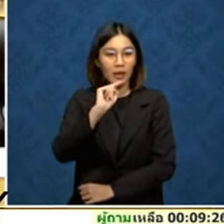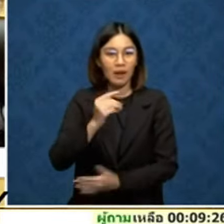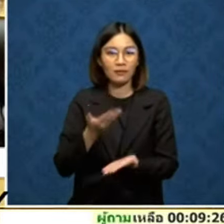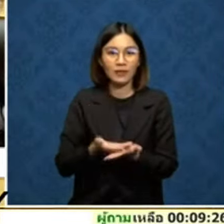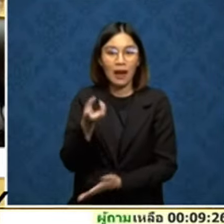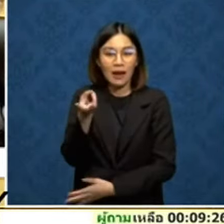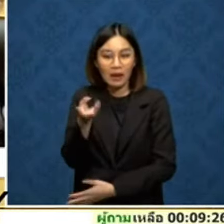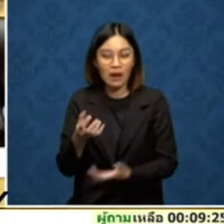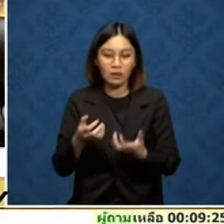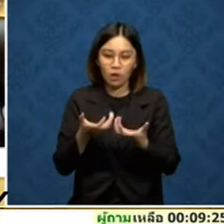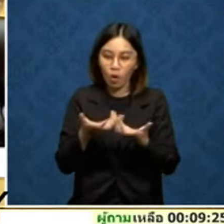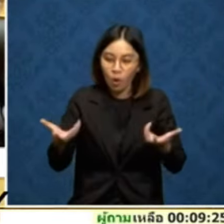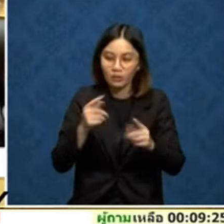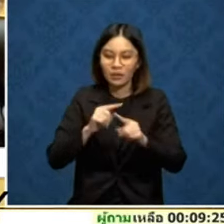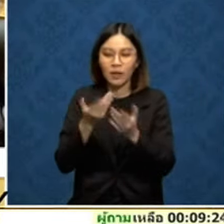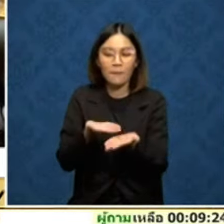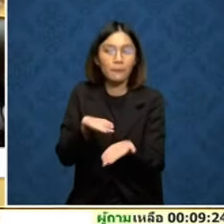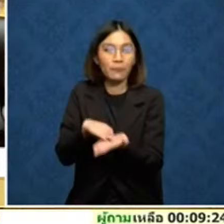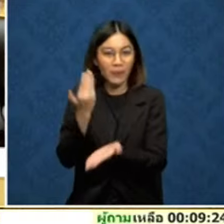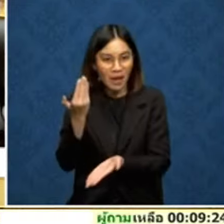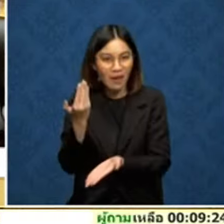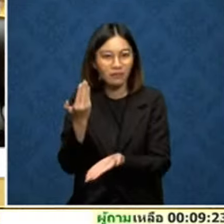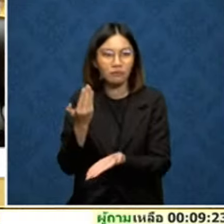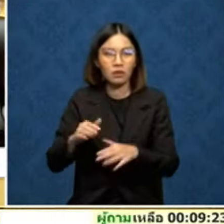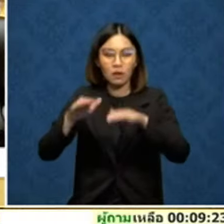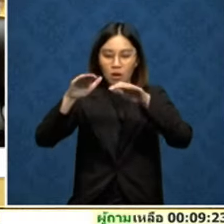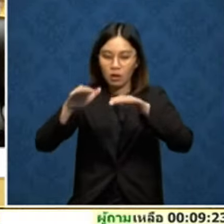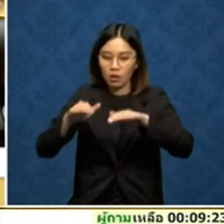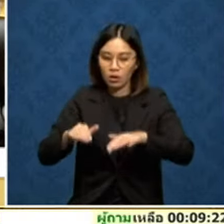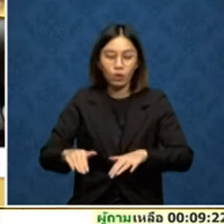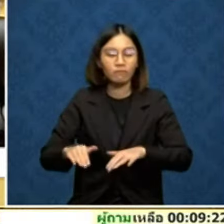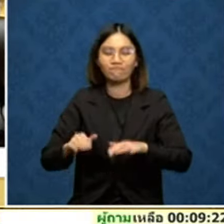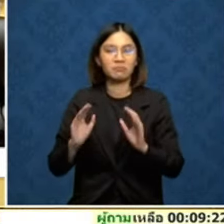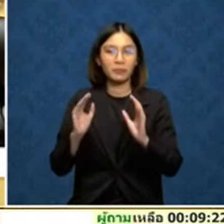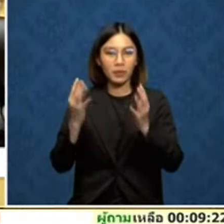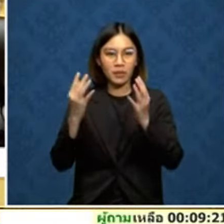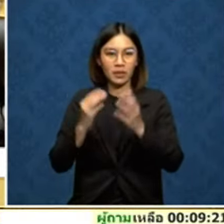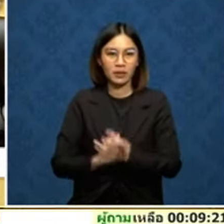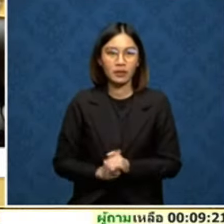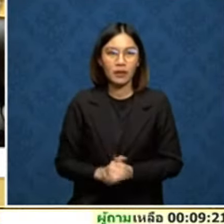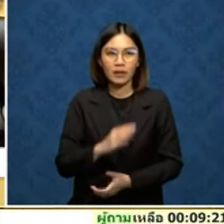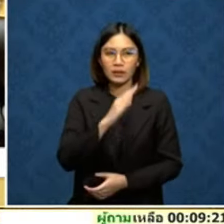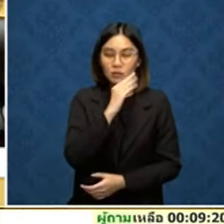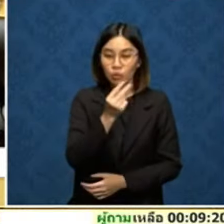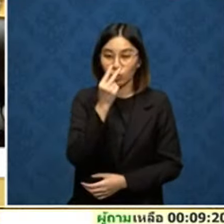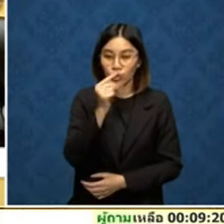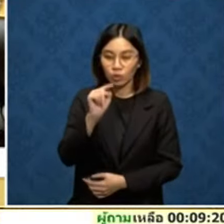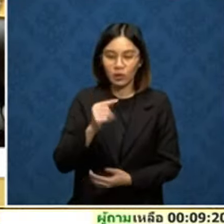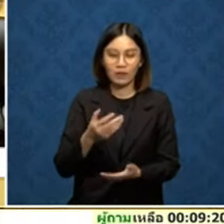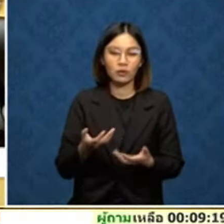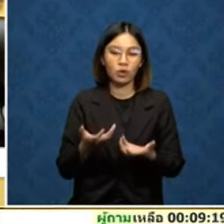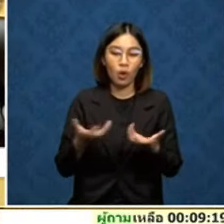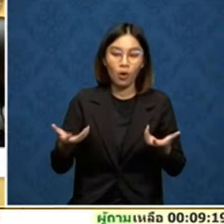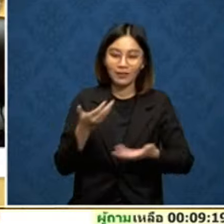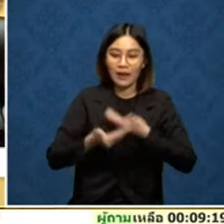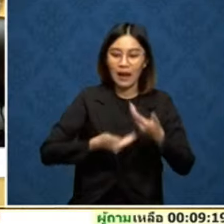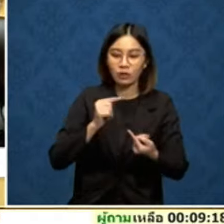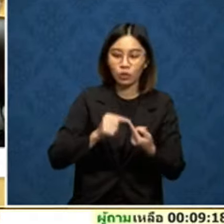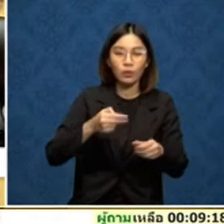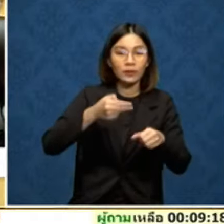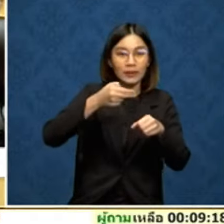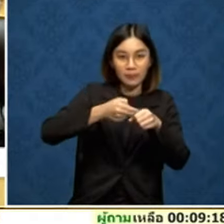ข้าวของที่มันแพงขึ้นราคามันไม่ได้ลดลงตามเงินเฟ้อค่ะท่านประธานถ้าเราดูนะคะราคาไม่ว่าจะเป็นราคาน้